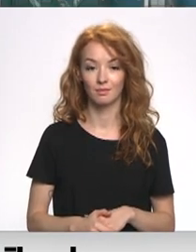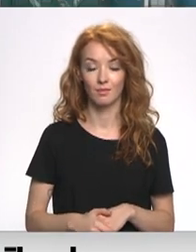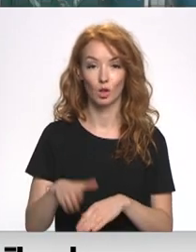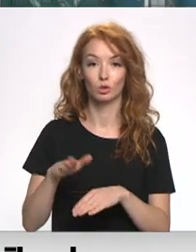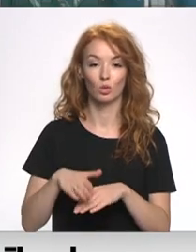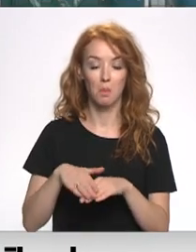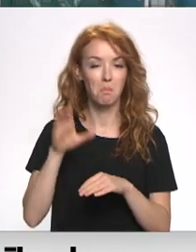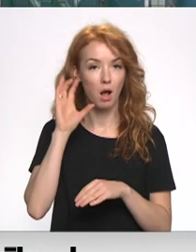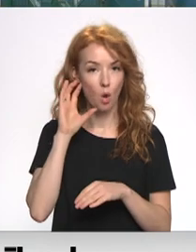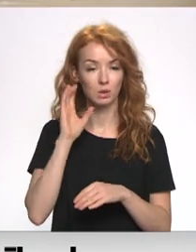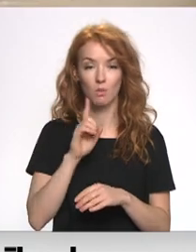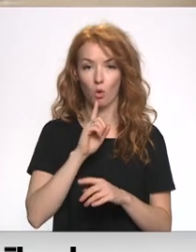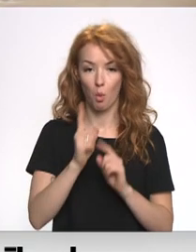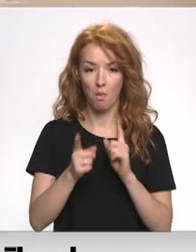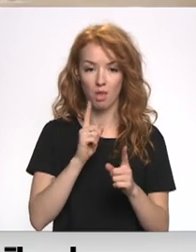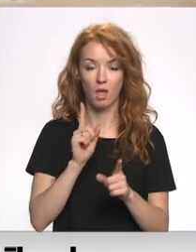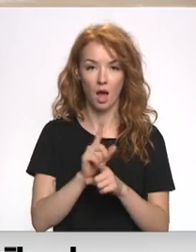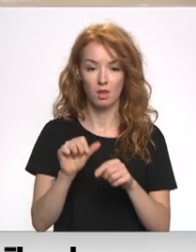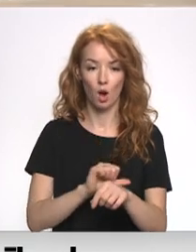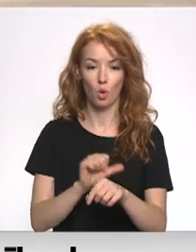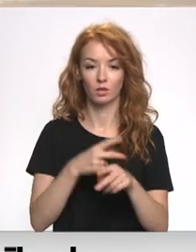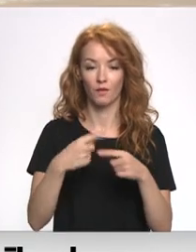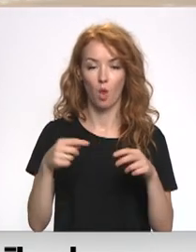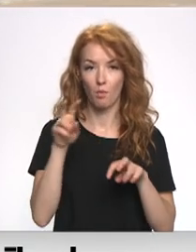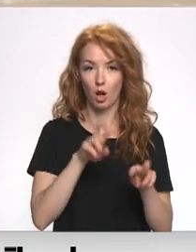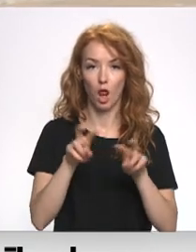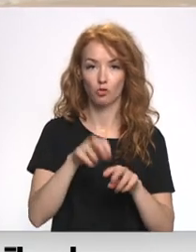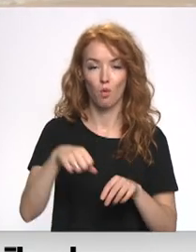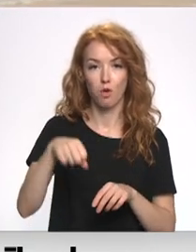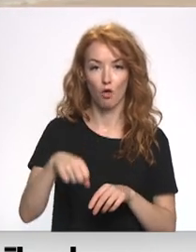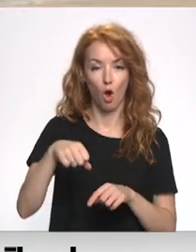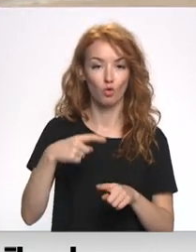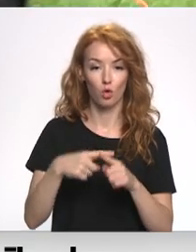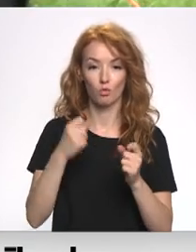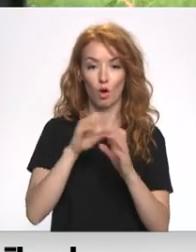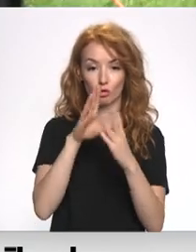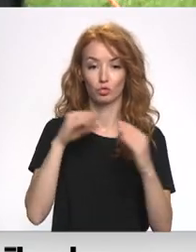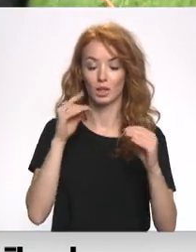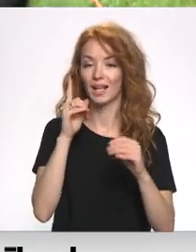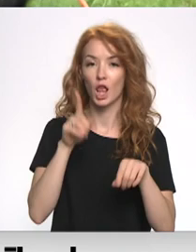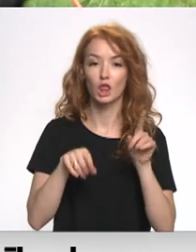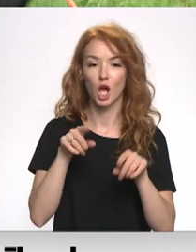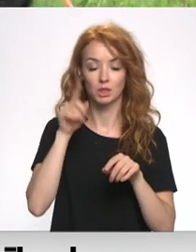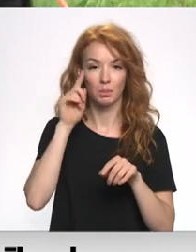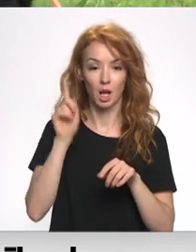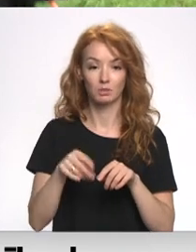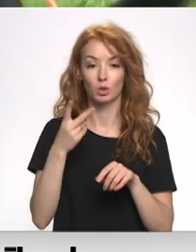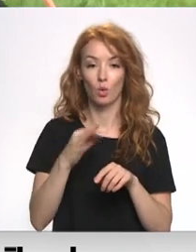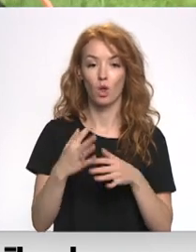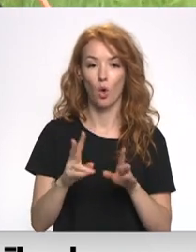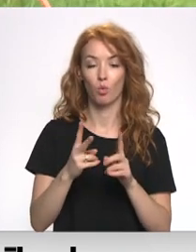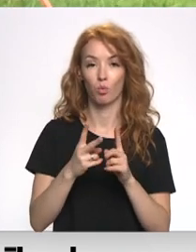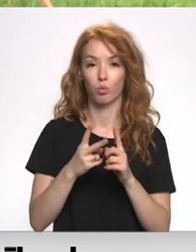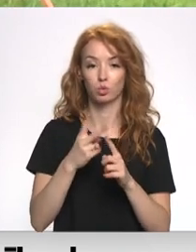Suņa paklausības komandas, kā arī narkotisko vielu meklēšana bagāžā un transportlīdzeklī ir tikai dažas prasmes, ko jau